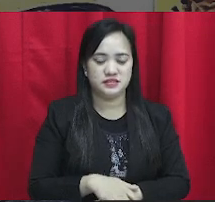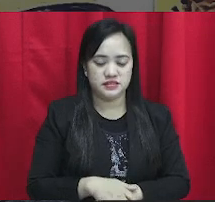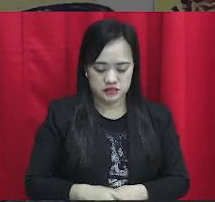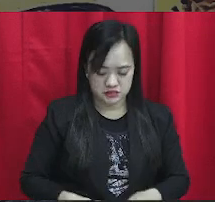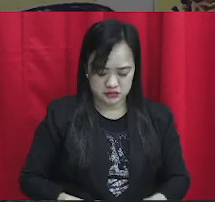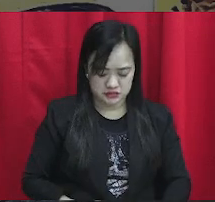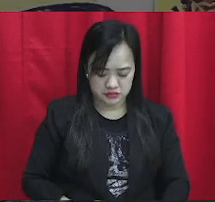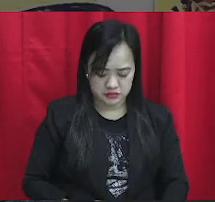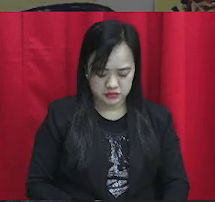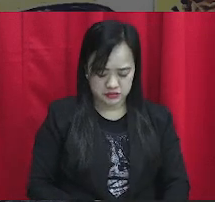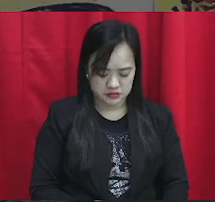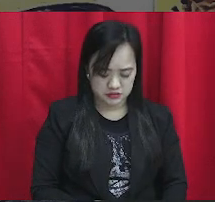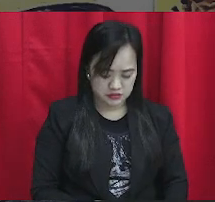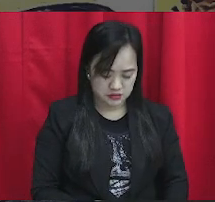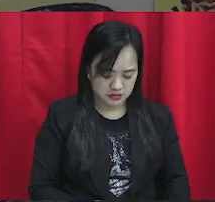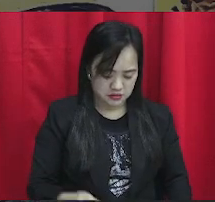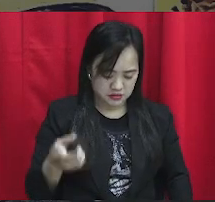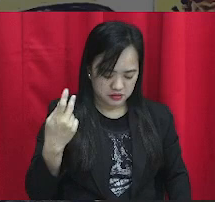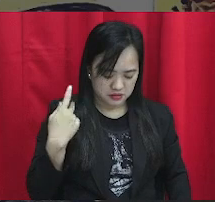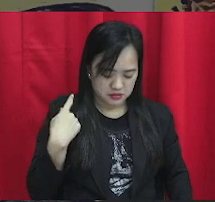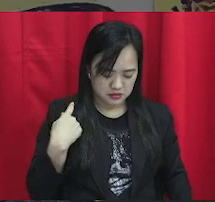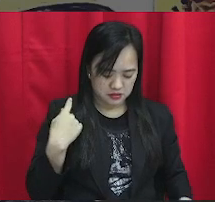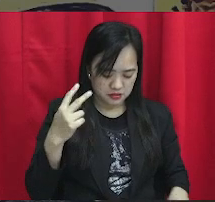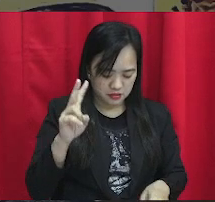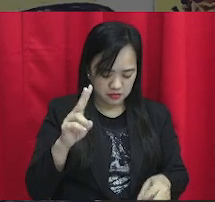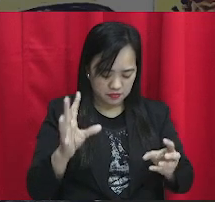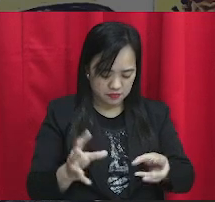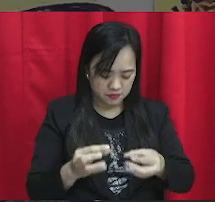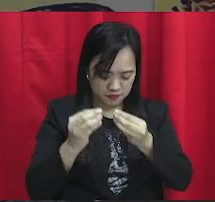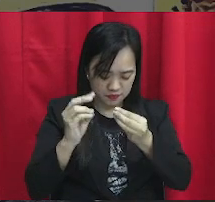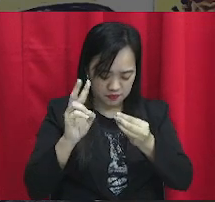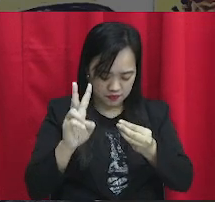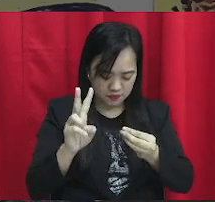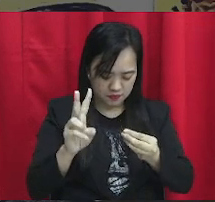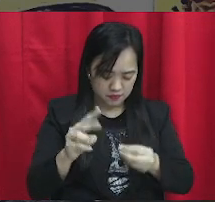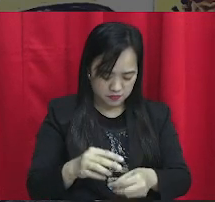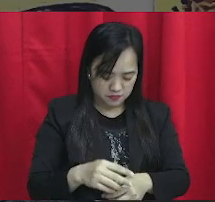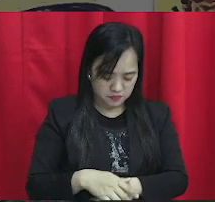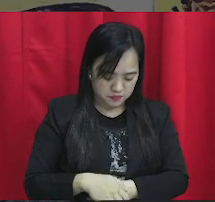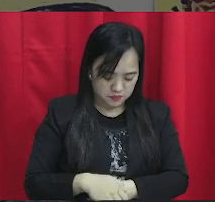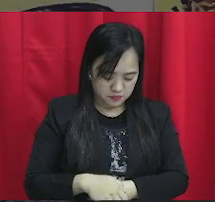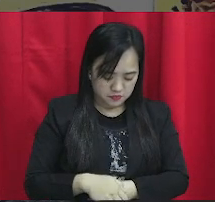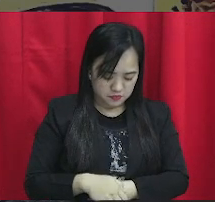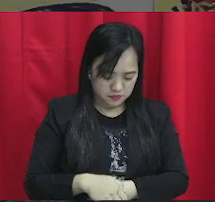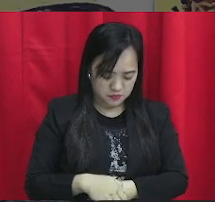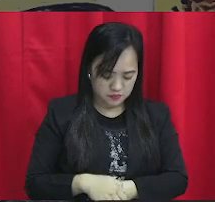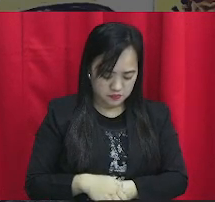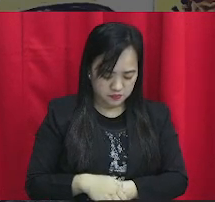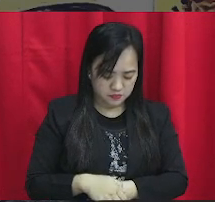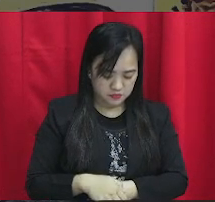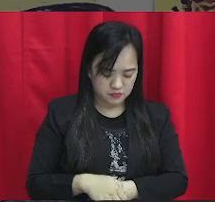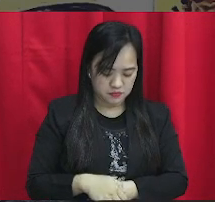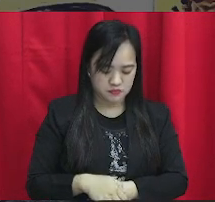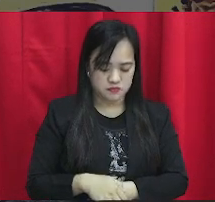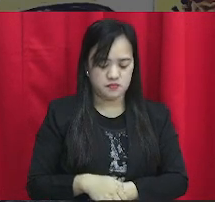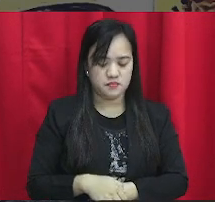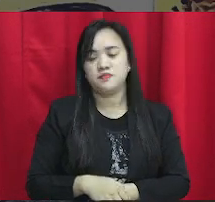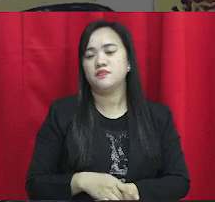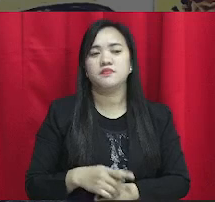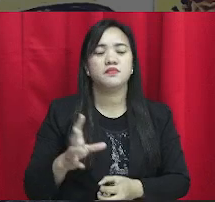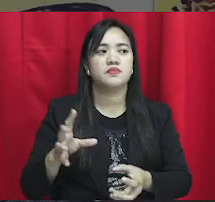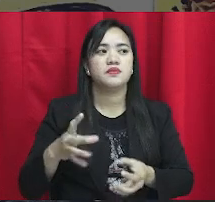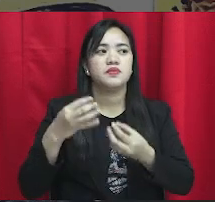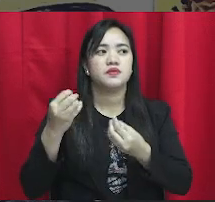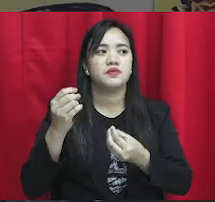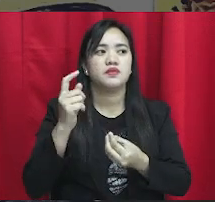t-shirt. Si tatay, Sir Joran, walang t-shirt. Kailangan bigyan natin ng t-shirt si tatay. Ha? Babalikan mo dyan sila tatay. Kumuha ka ng